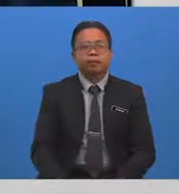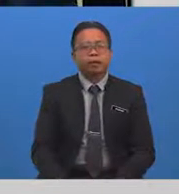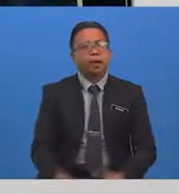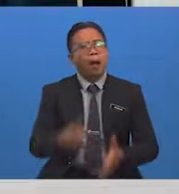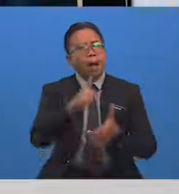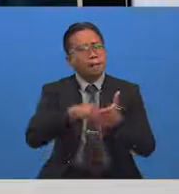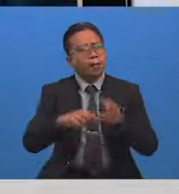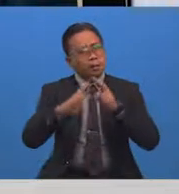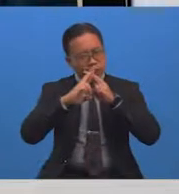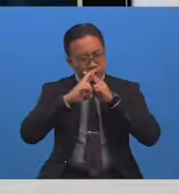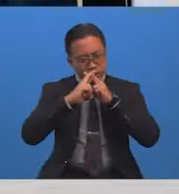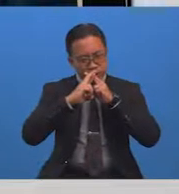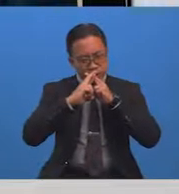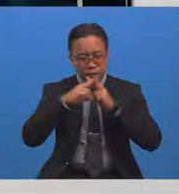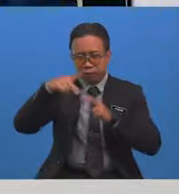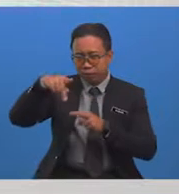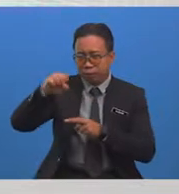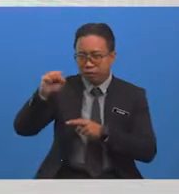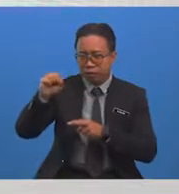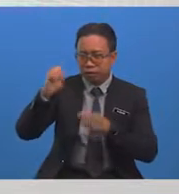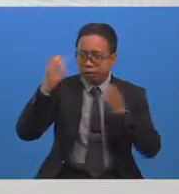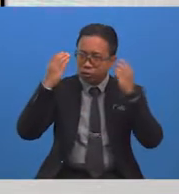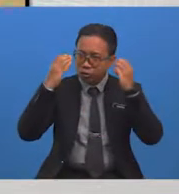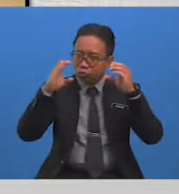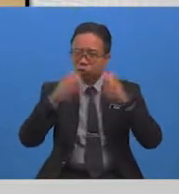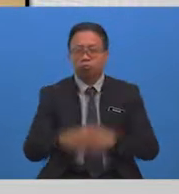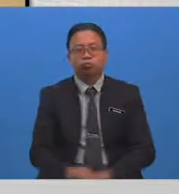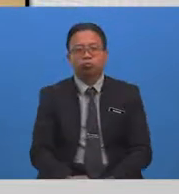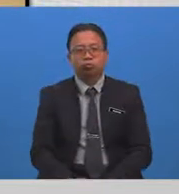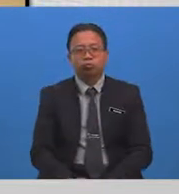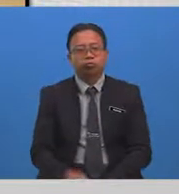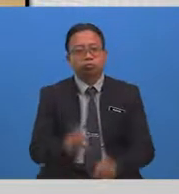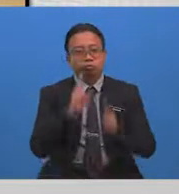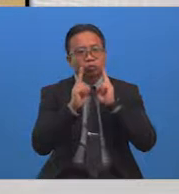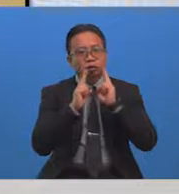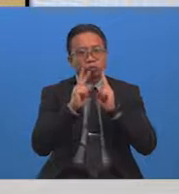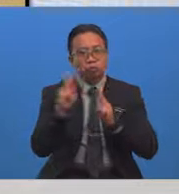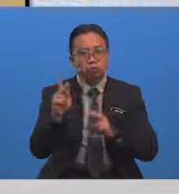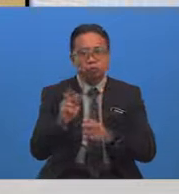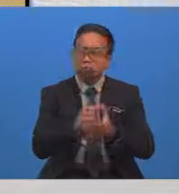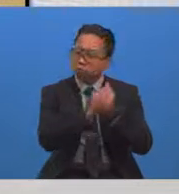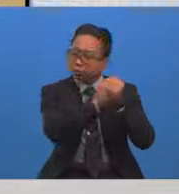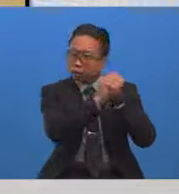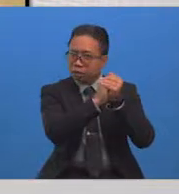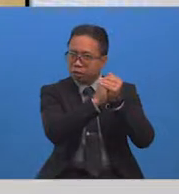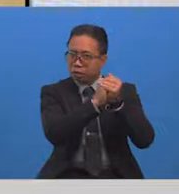kejayaan pusat Sumba sekolah anda pertama sekali Saya ingin mengucapkan cabas kepada semua pegawai bisa